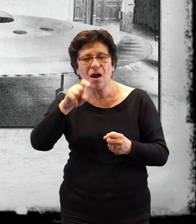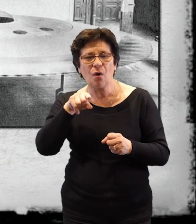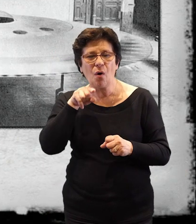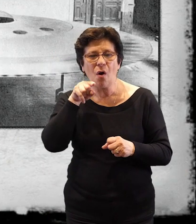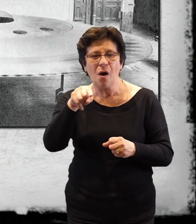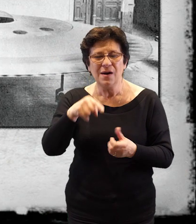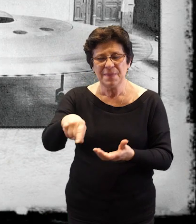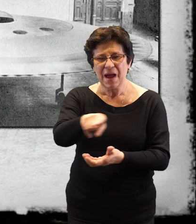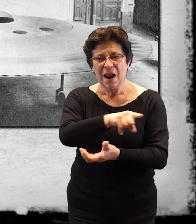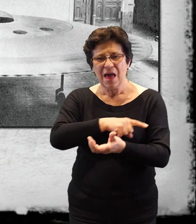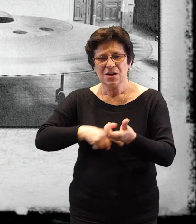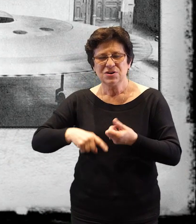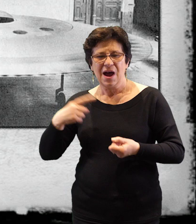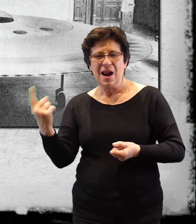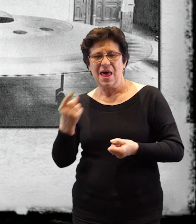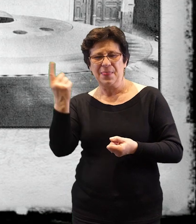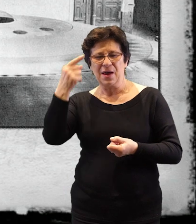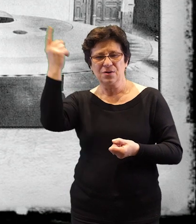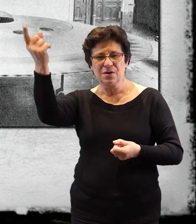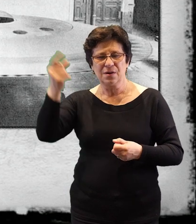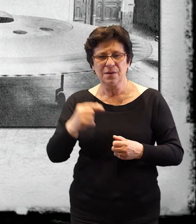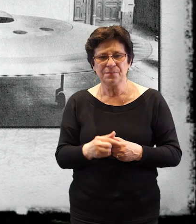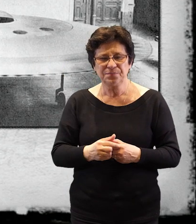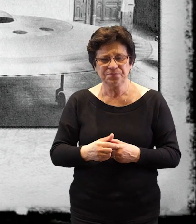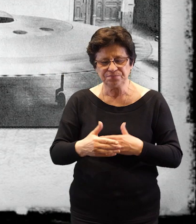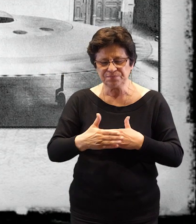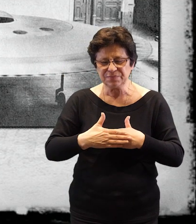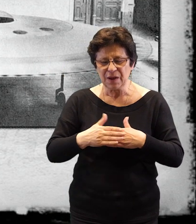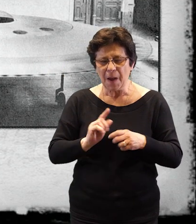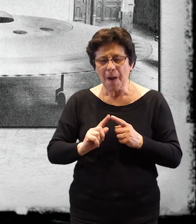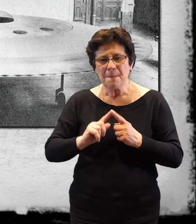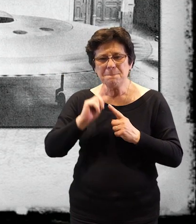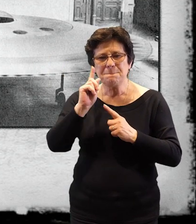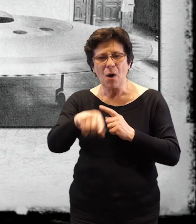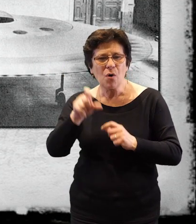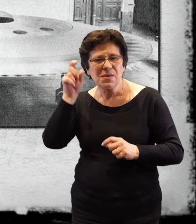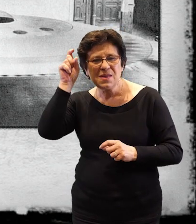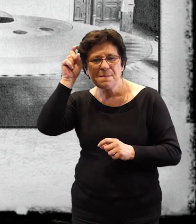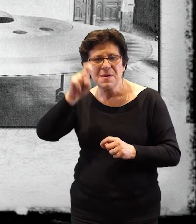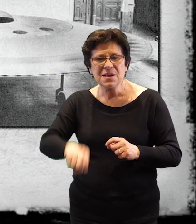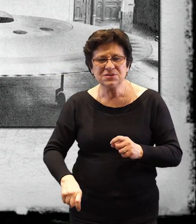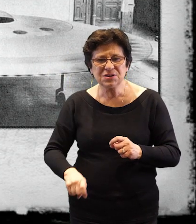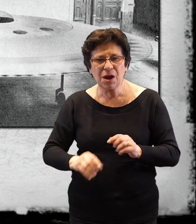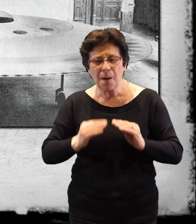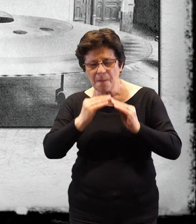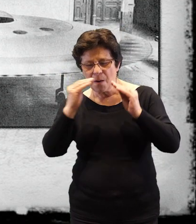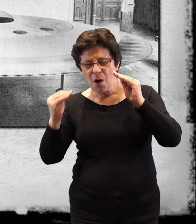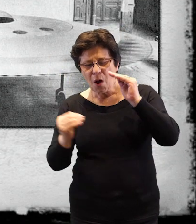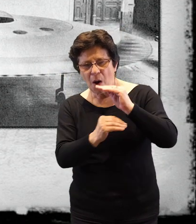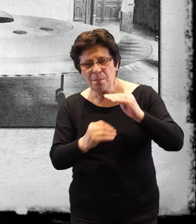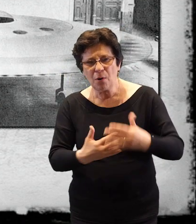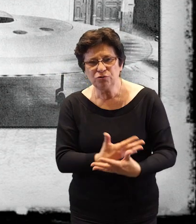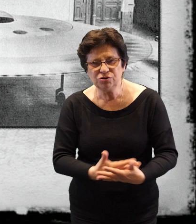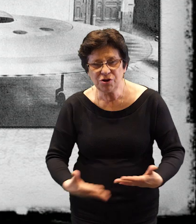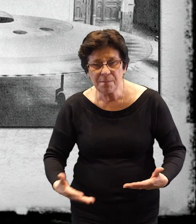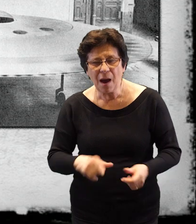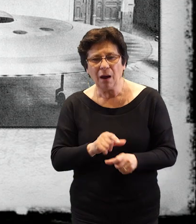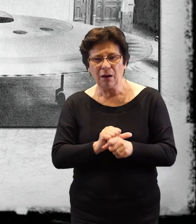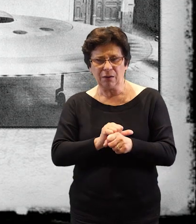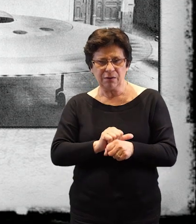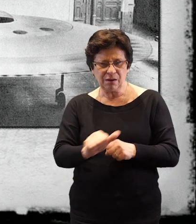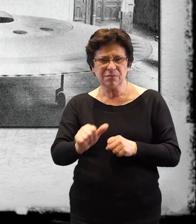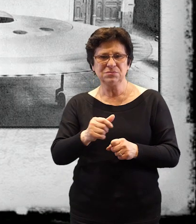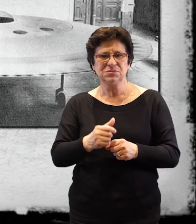talerza w poniemieckich podziemiach na terenie Czech. No i jest nawet zdjęcie podane.